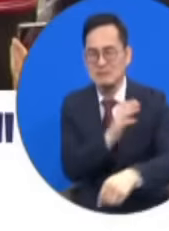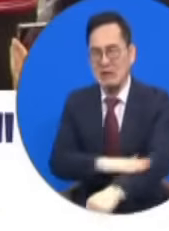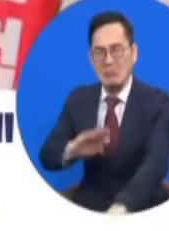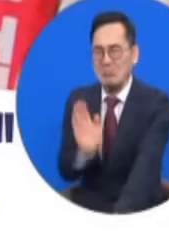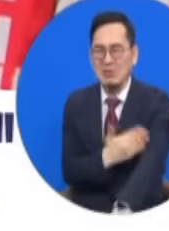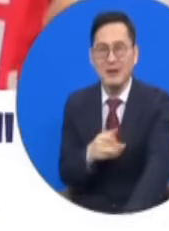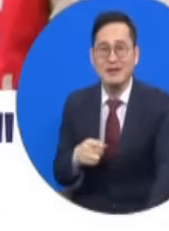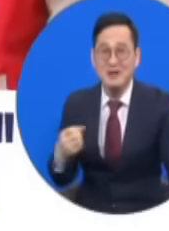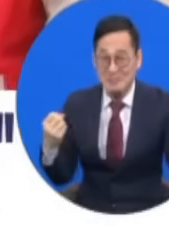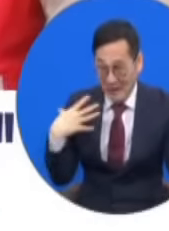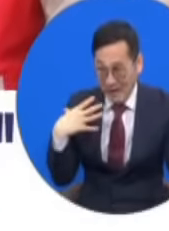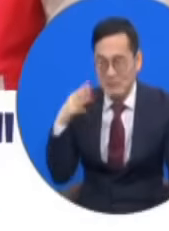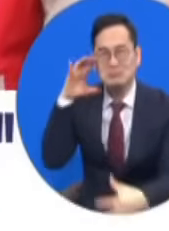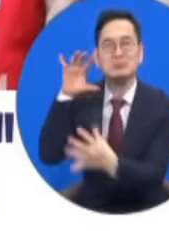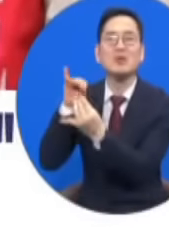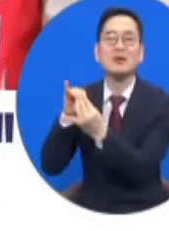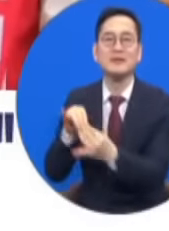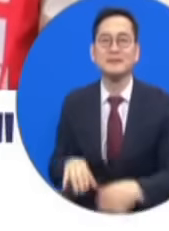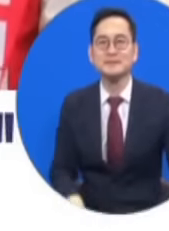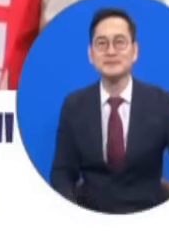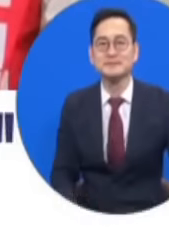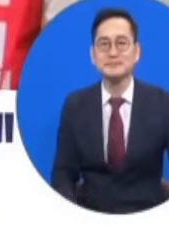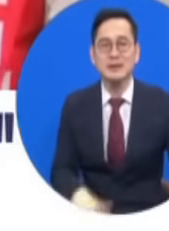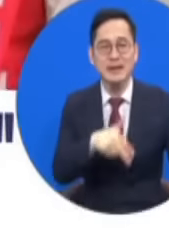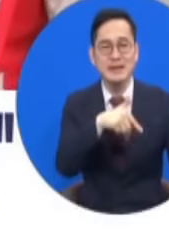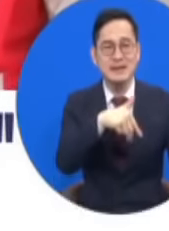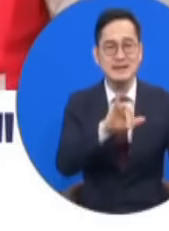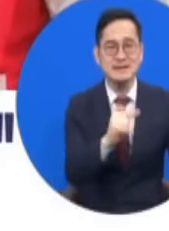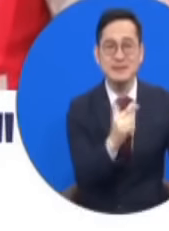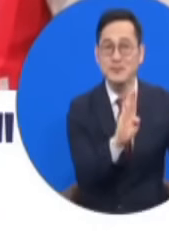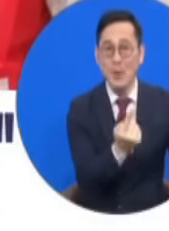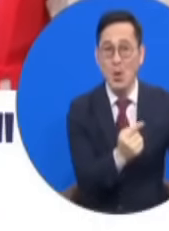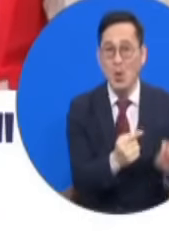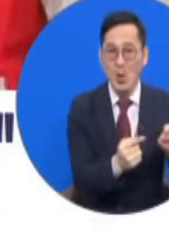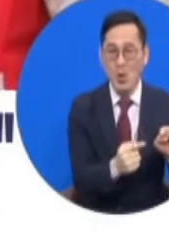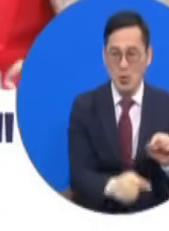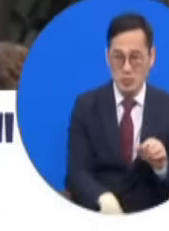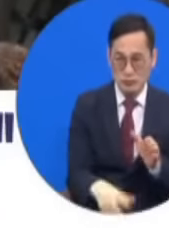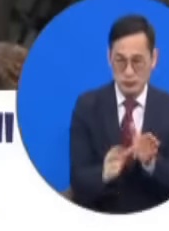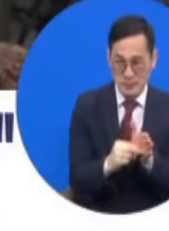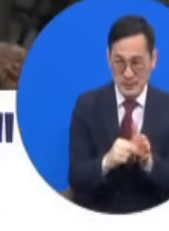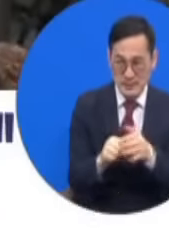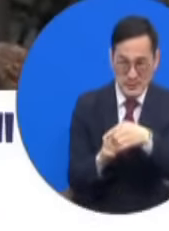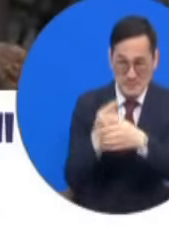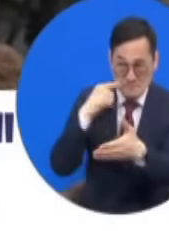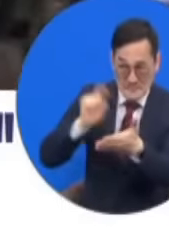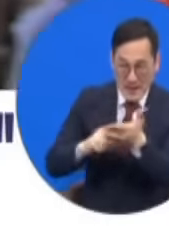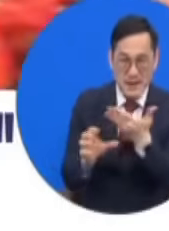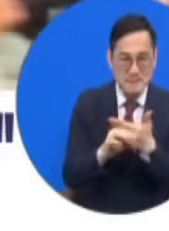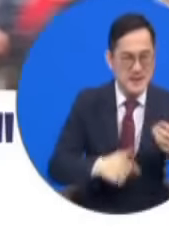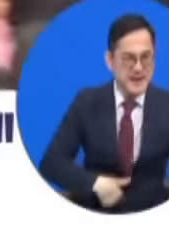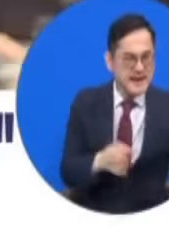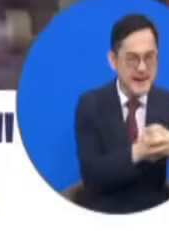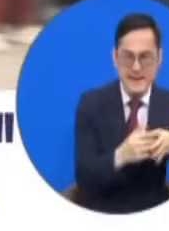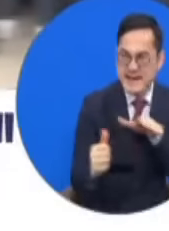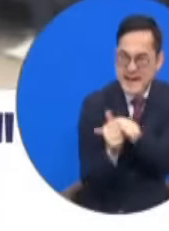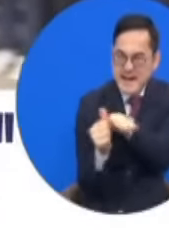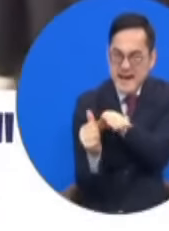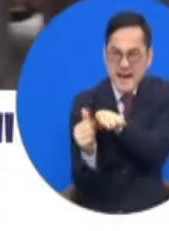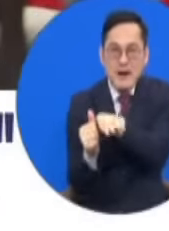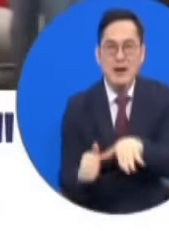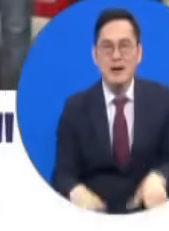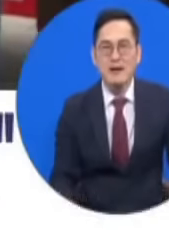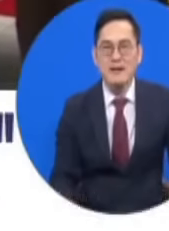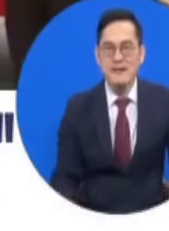상당히 공감을 합니다. 이른바 진보 쪽에 있는 사람들은 하나의 이슈가 생기면은 몸을 던져서 정말 선명하게 극렬하게